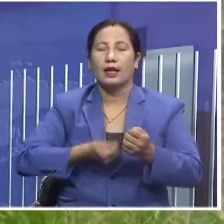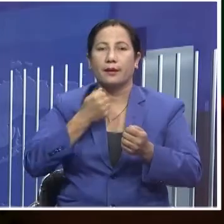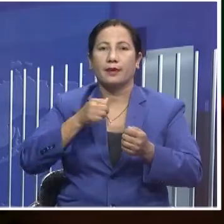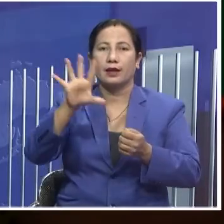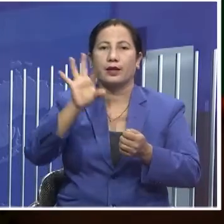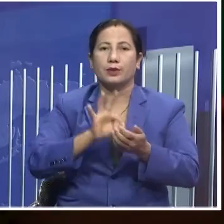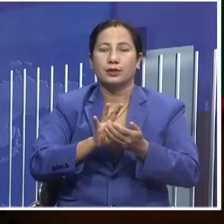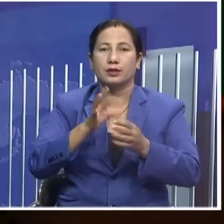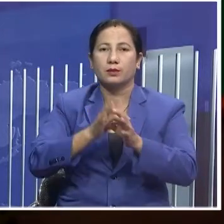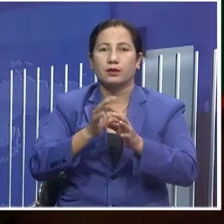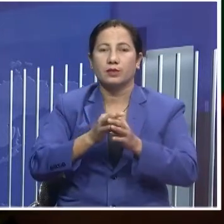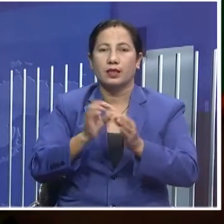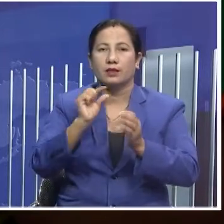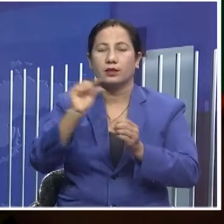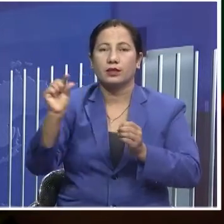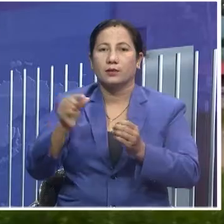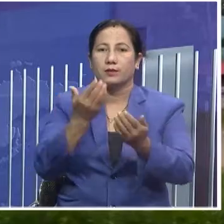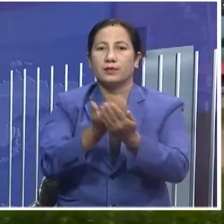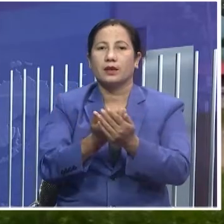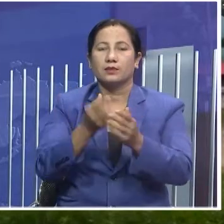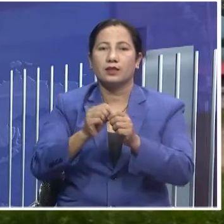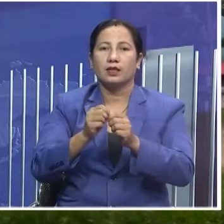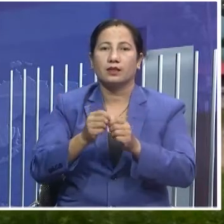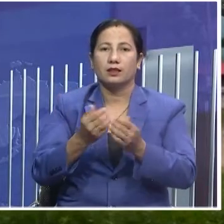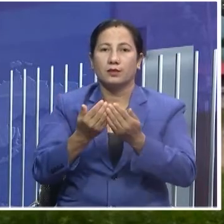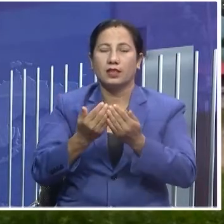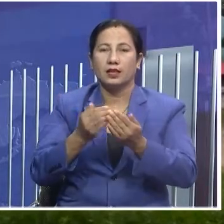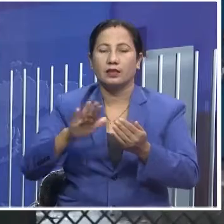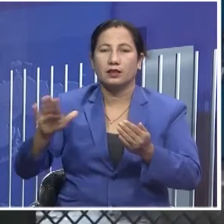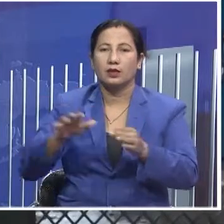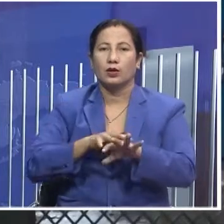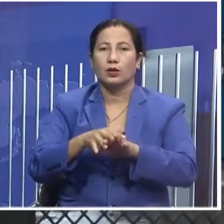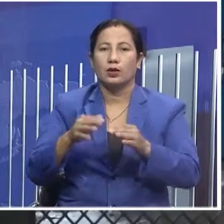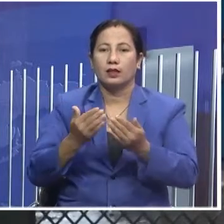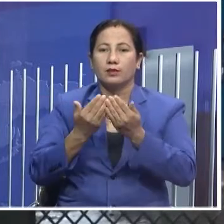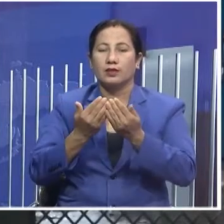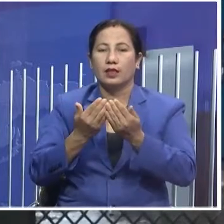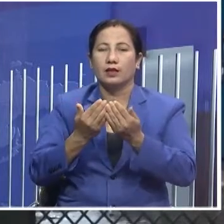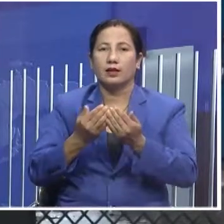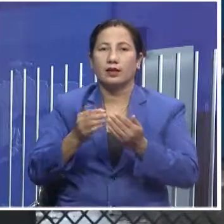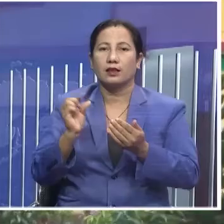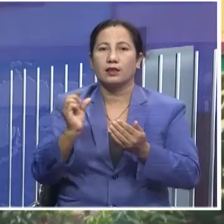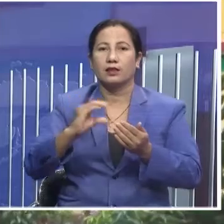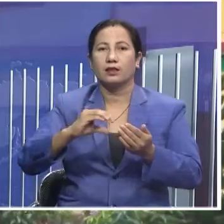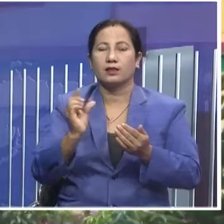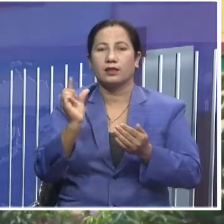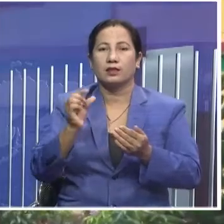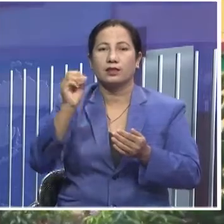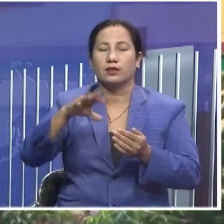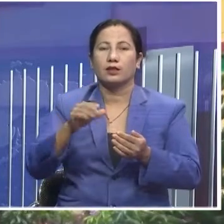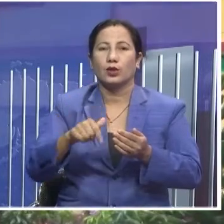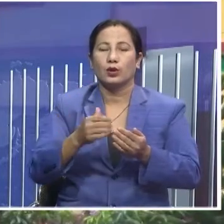रोजेको व्यवसायबारे प्रस्तावना तयार गरेर विद्यार्थीहरूलाई विद्यालयले ऋण उपलब्ध गराउँछ। हालसम्म यो